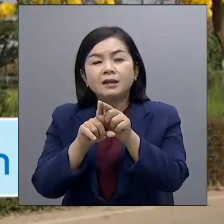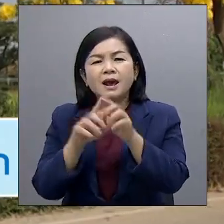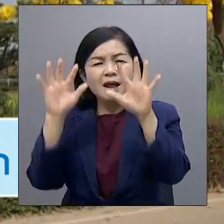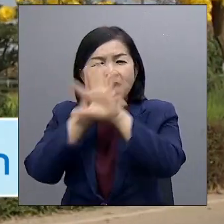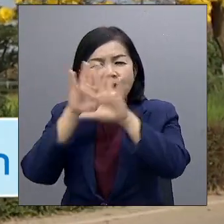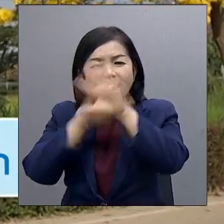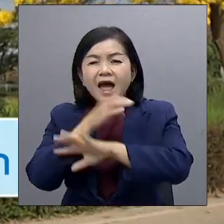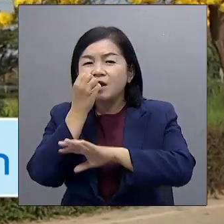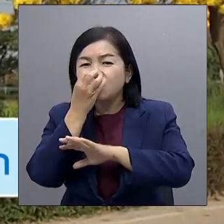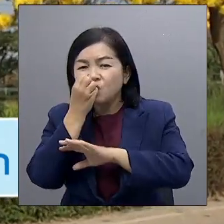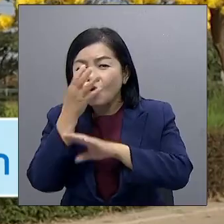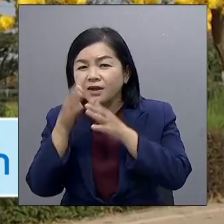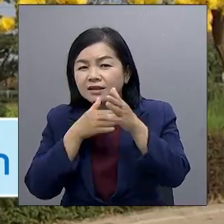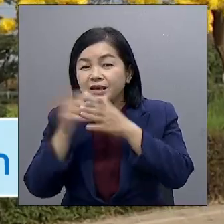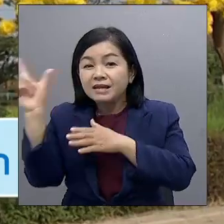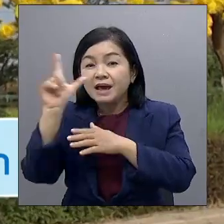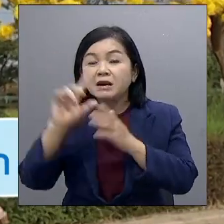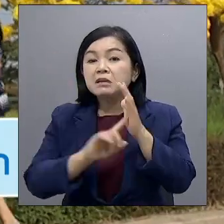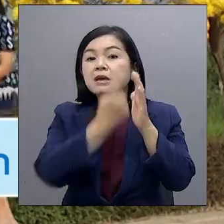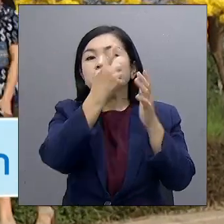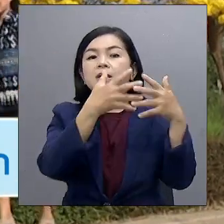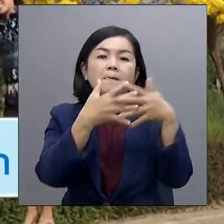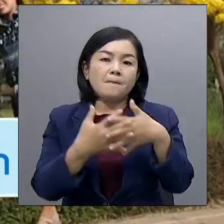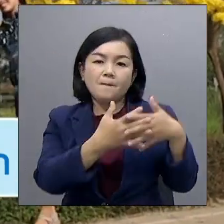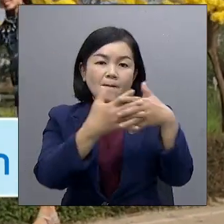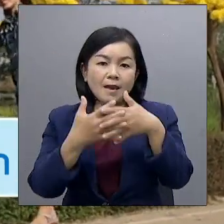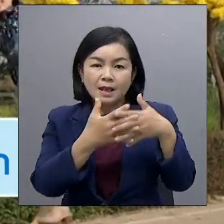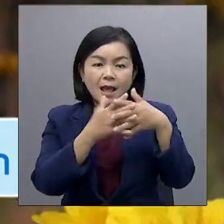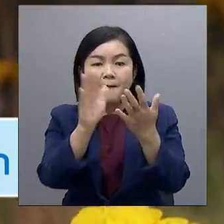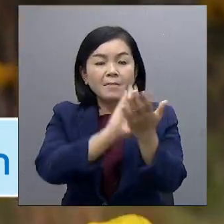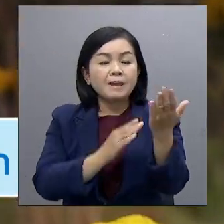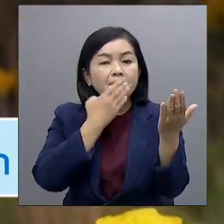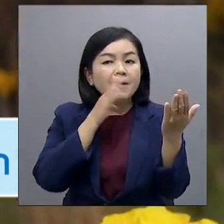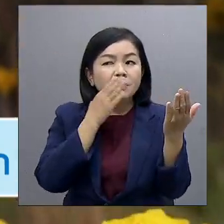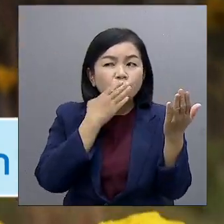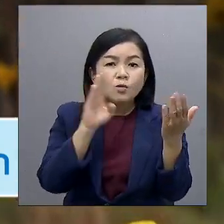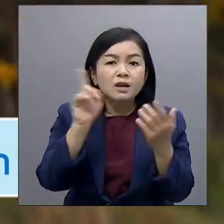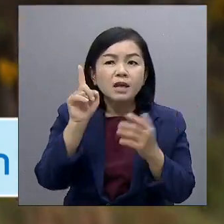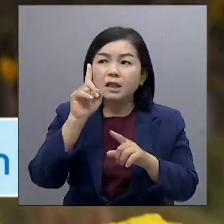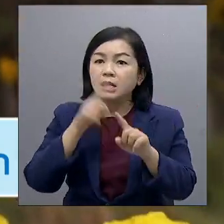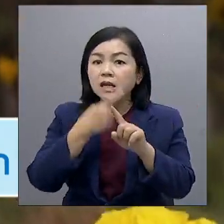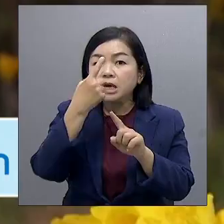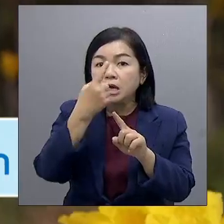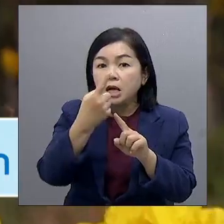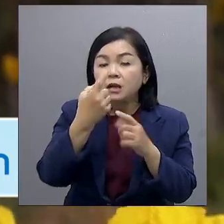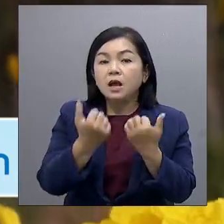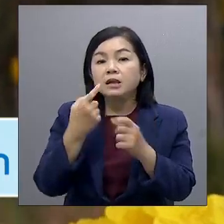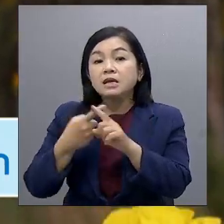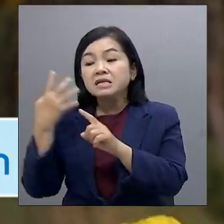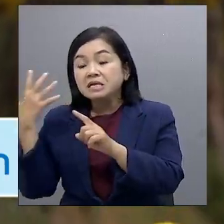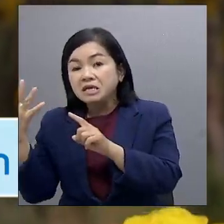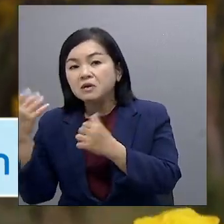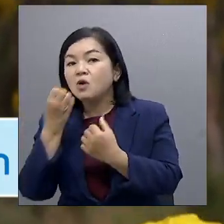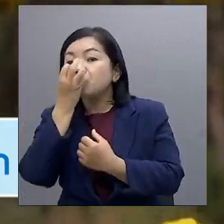ครับก็เป็นไม้ที่มีถิ่นกำเนิดจากอเมริกาเขตร้อนหรือแถวบราซิลครับส่วนมากจะออกดอกในเดือนมกราคมถึงเมษายนครับ